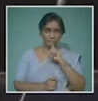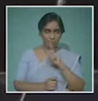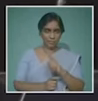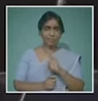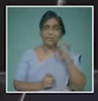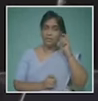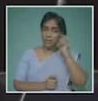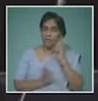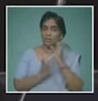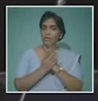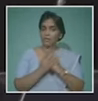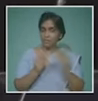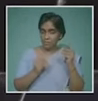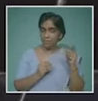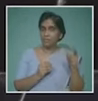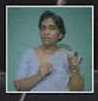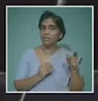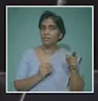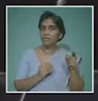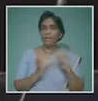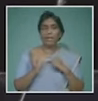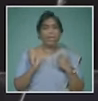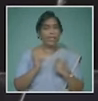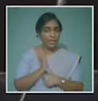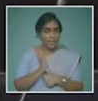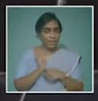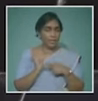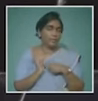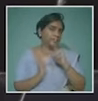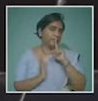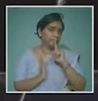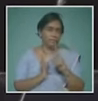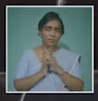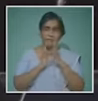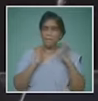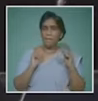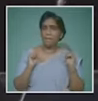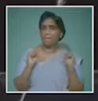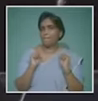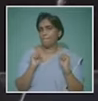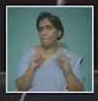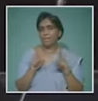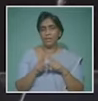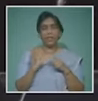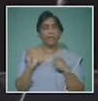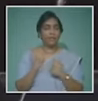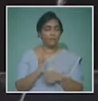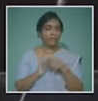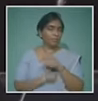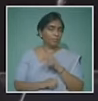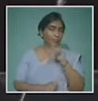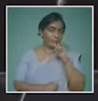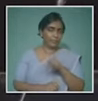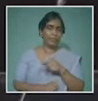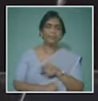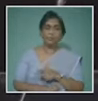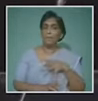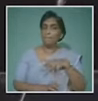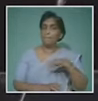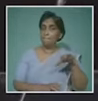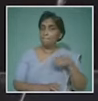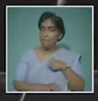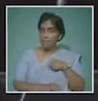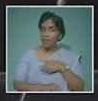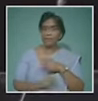என்ற ஒரு ஆபத்தான சட்டம், அதை பயன்படுத்துவதை இந்த அரசு நிறுத்த வேண்டும். அந்த சட்டம் மீள அமைக்கப்பட வேண்டும்.